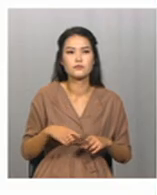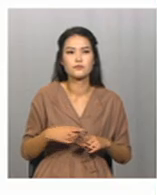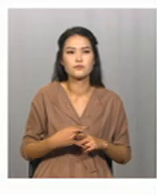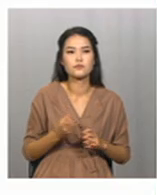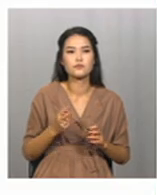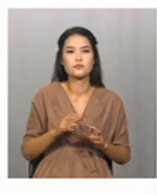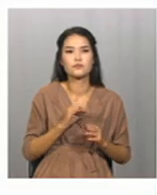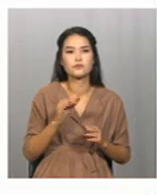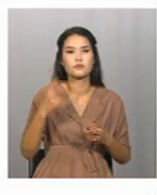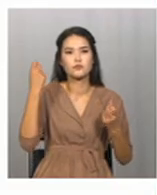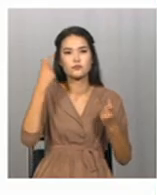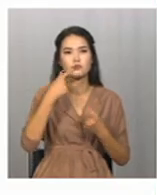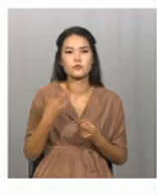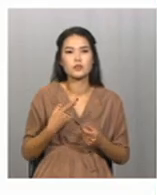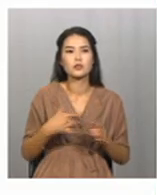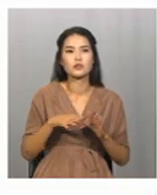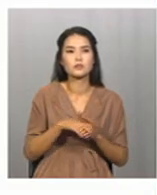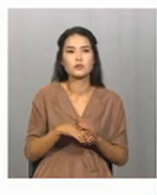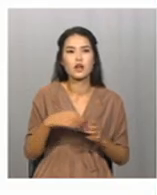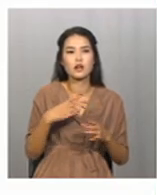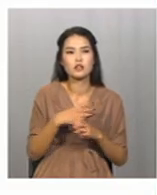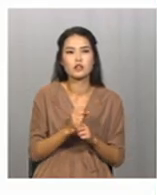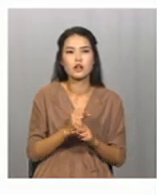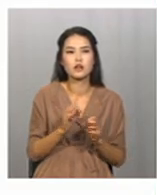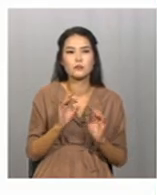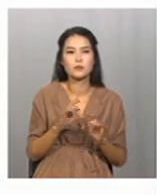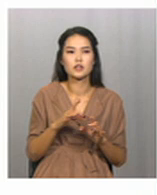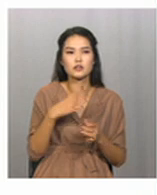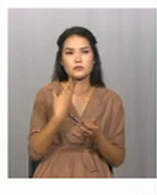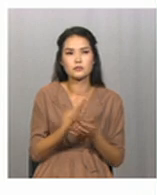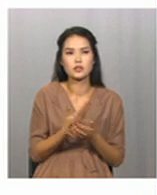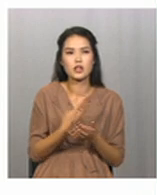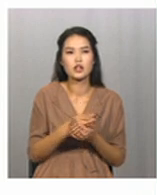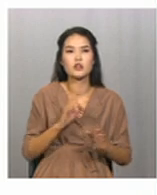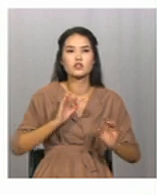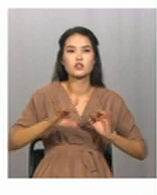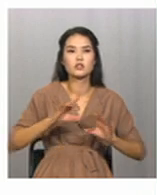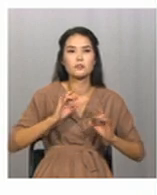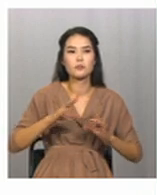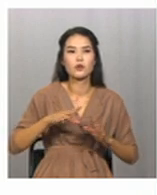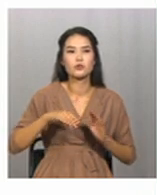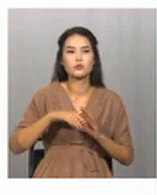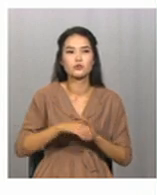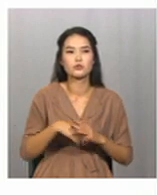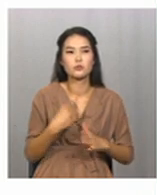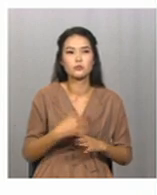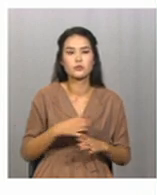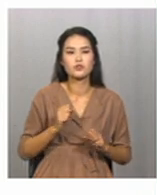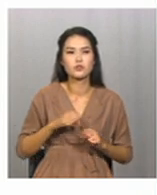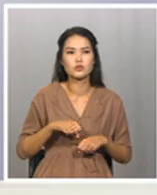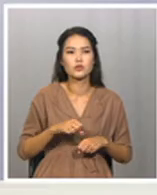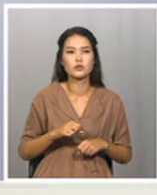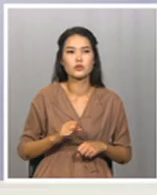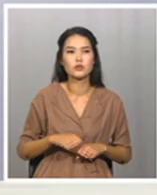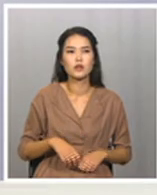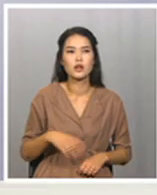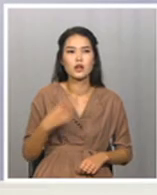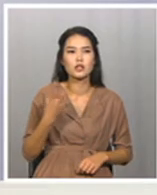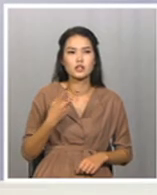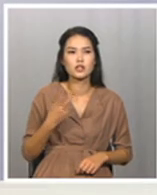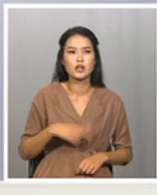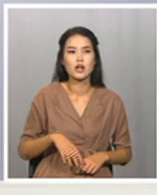болғанын түсінуге тиіс. Мұны қысқаша мәтіннің немесе жарнамалық ұранның көмегімен жасауға болатынын ескереміз.